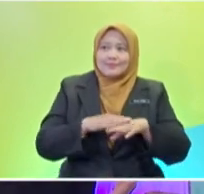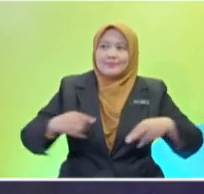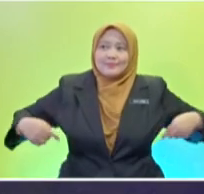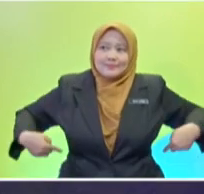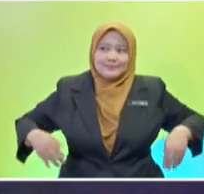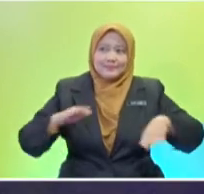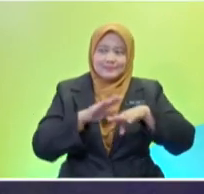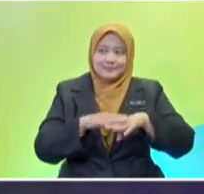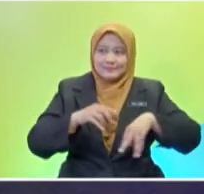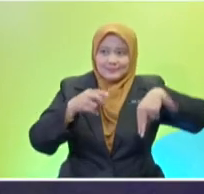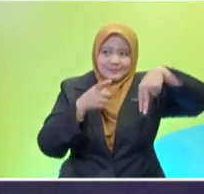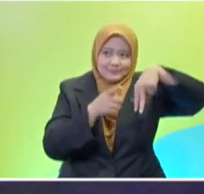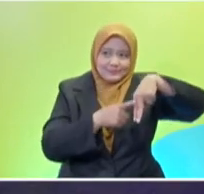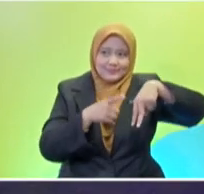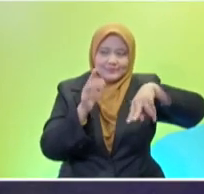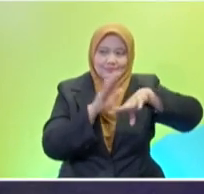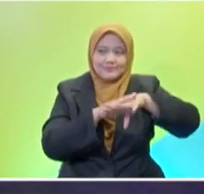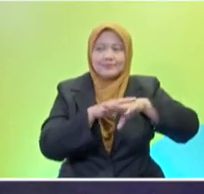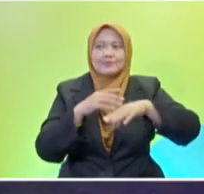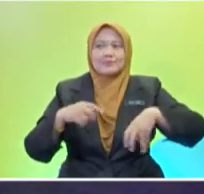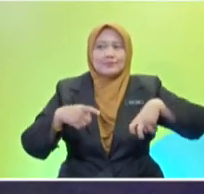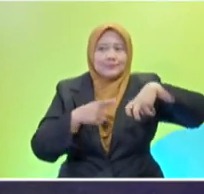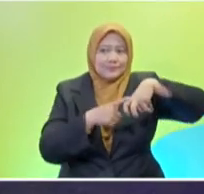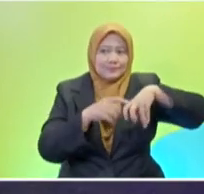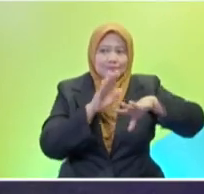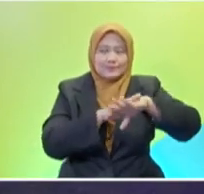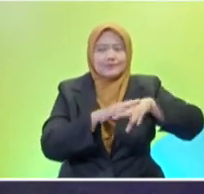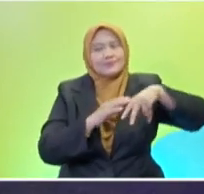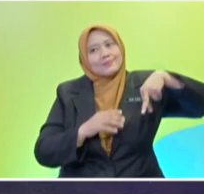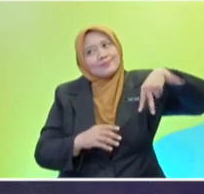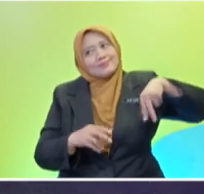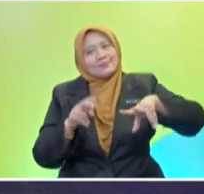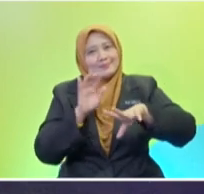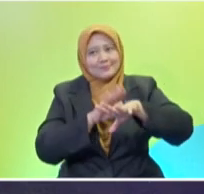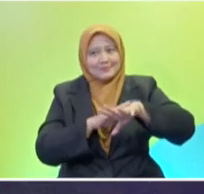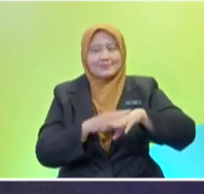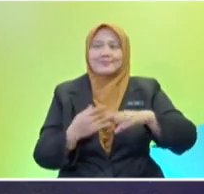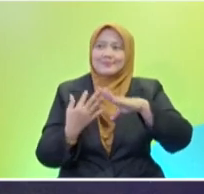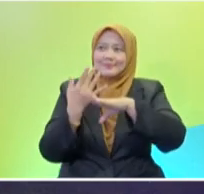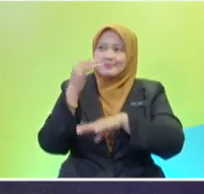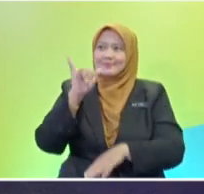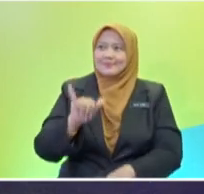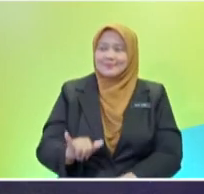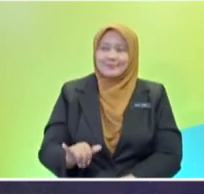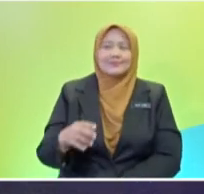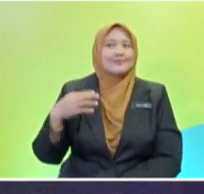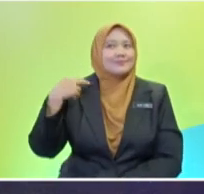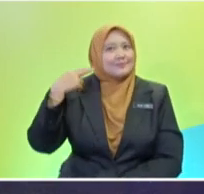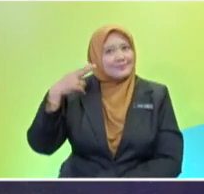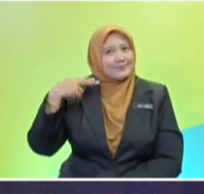pinggang-pinggang atas pohon atas sudut lutut atas kaki-kaki atas rumput yang